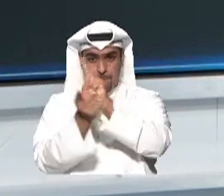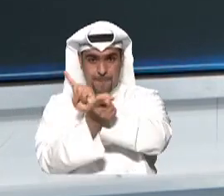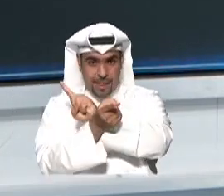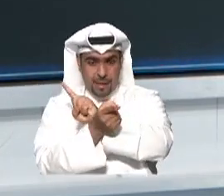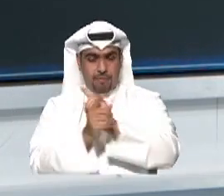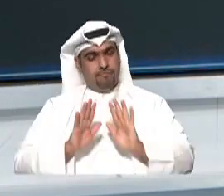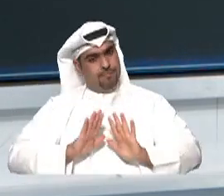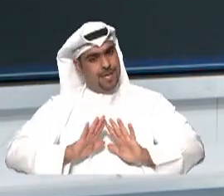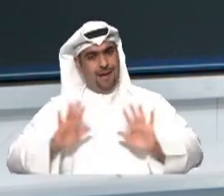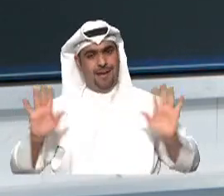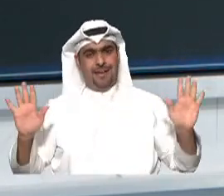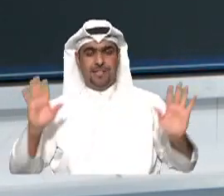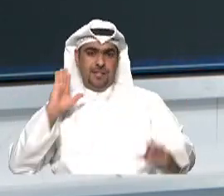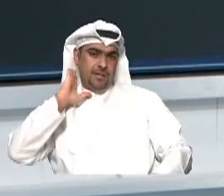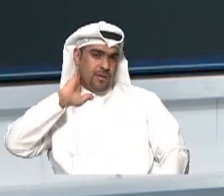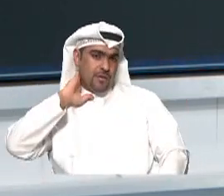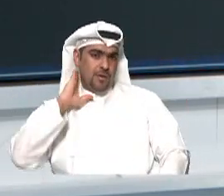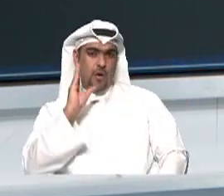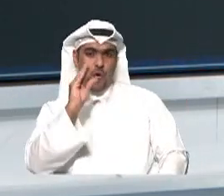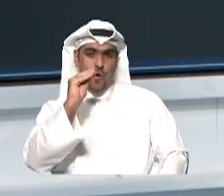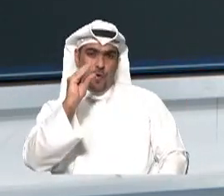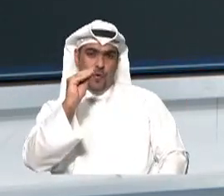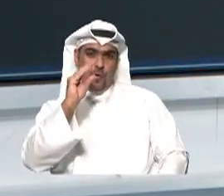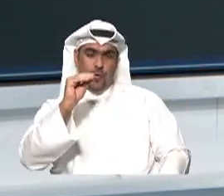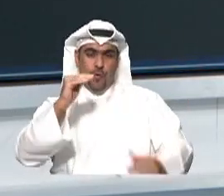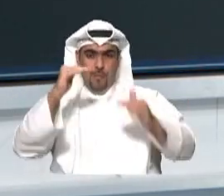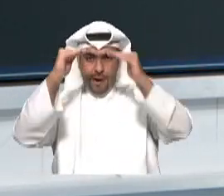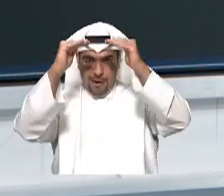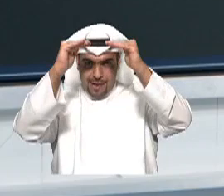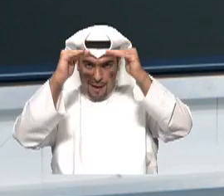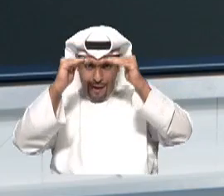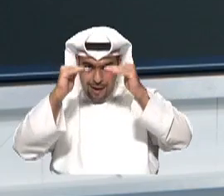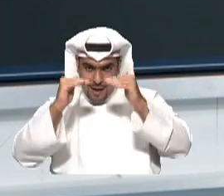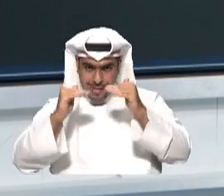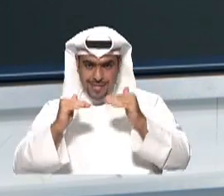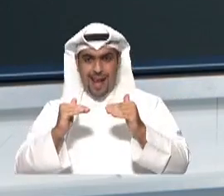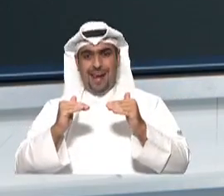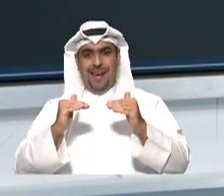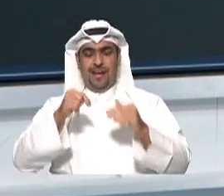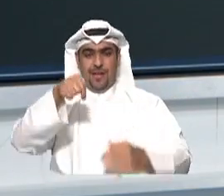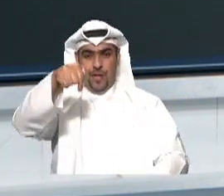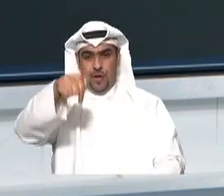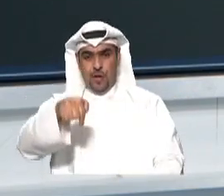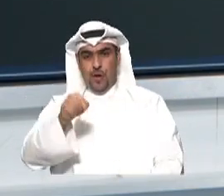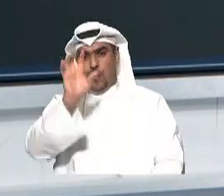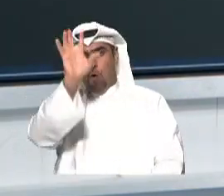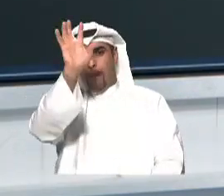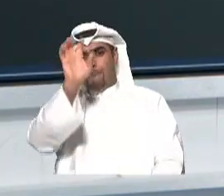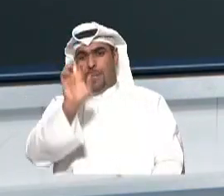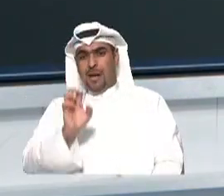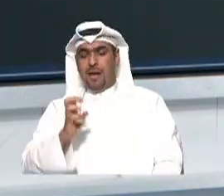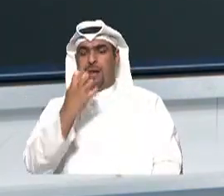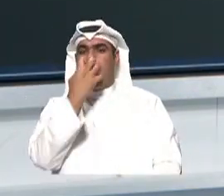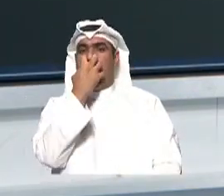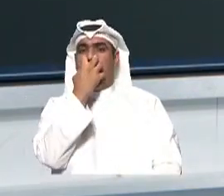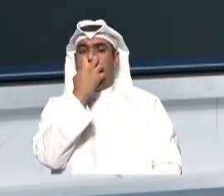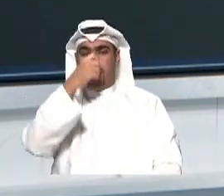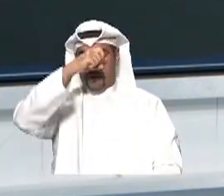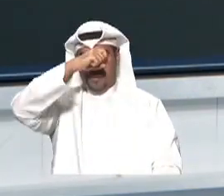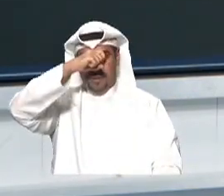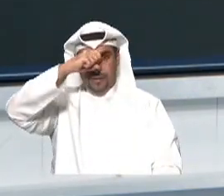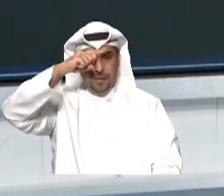الله، وتخف الرطوبة النسبية تدريجيا. درجات الحرارة الصغرى المسجلة لهذا اليوم تفاوتت ما بين 23